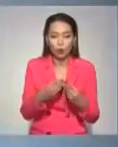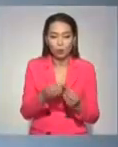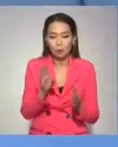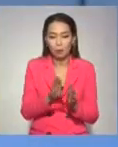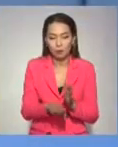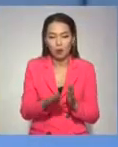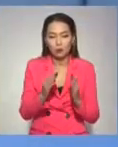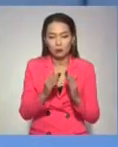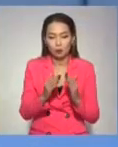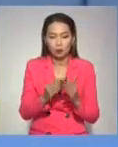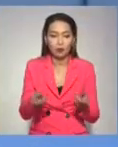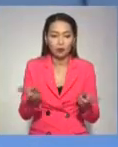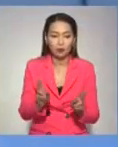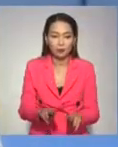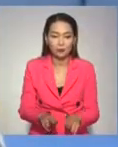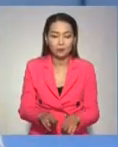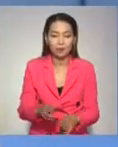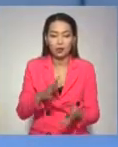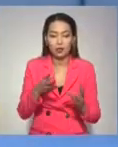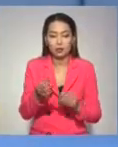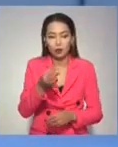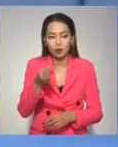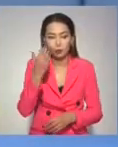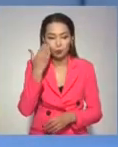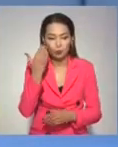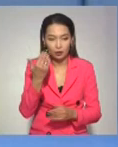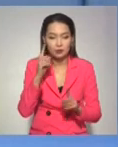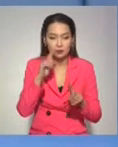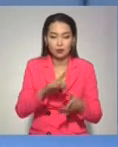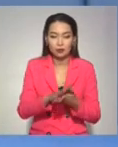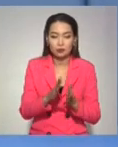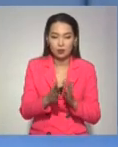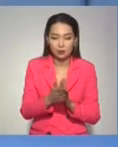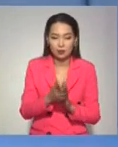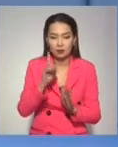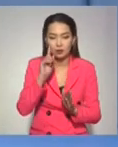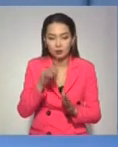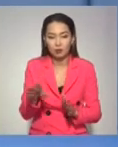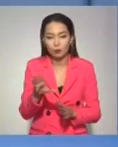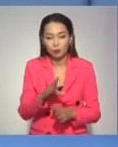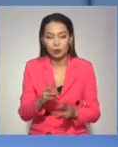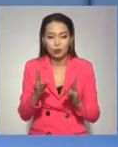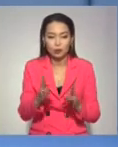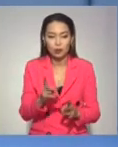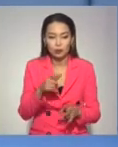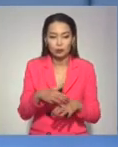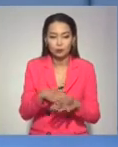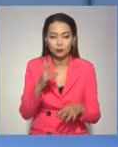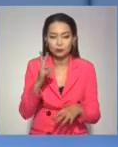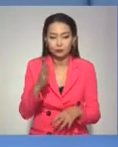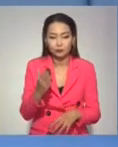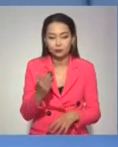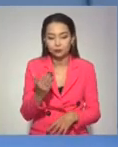қалды. Жағдай аудан әкімдігінің тұрақты бақылауында. Өрт салдарынан зардап шеккен пәтер